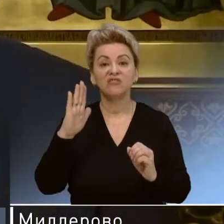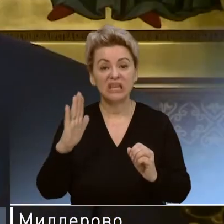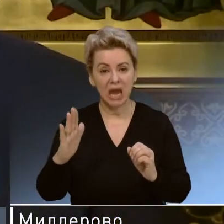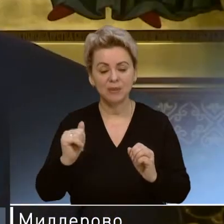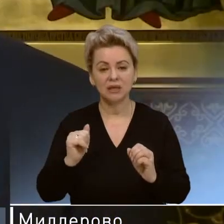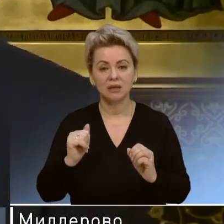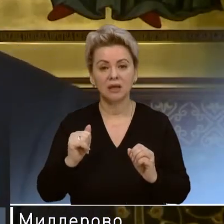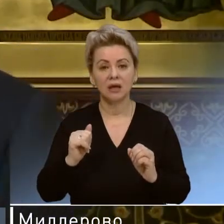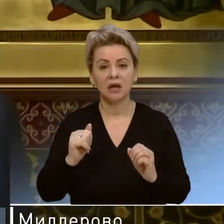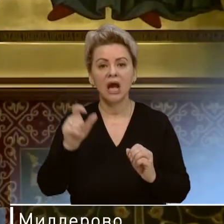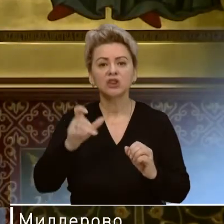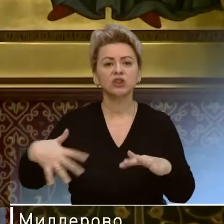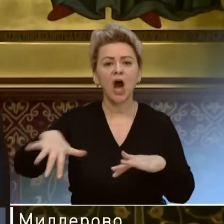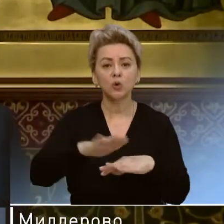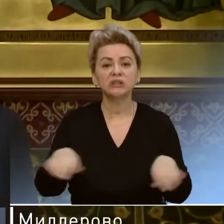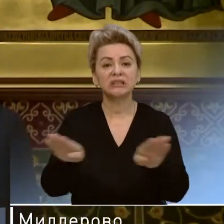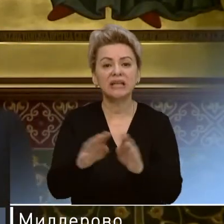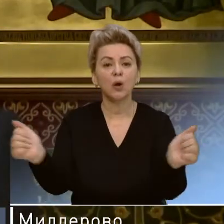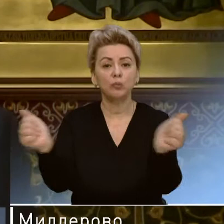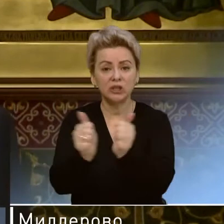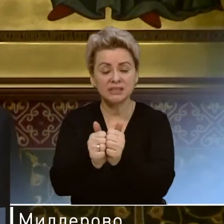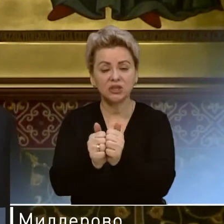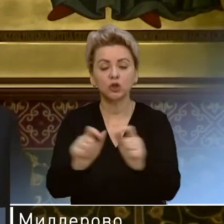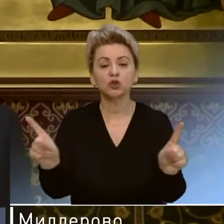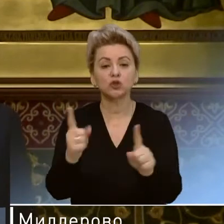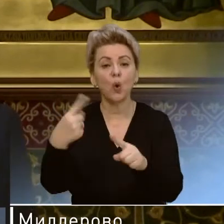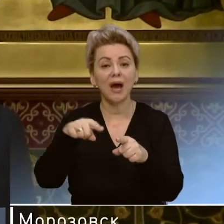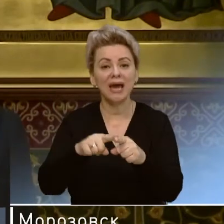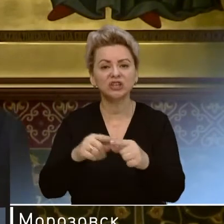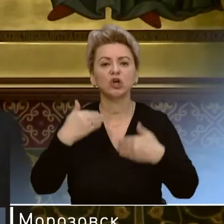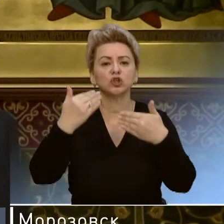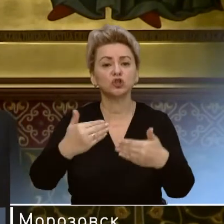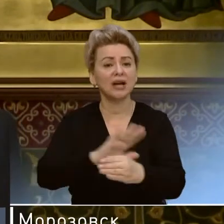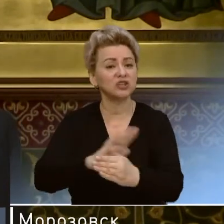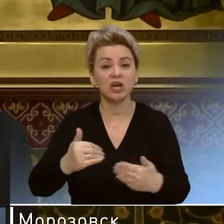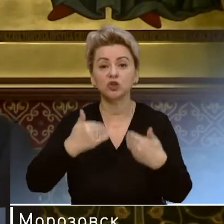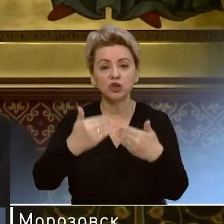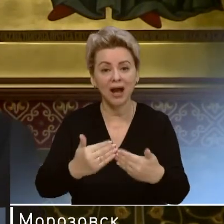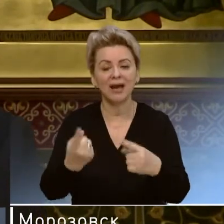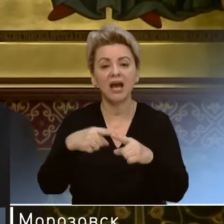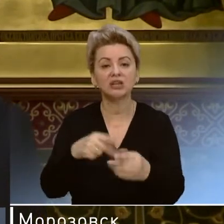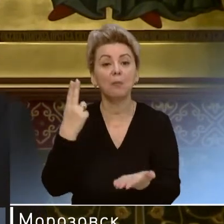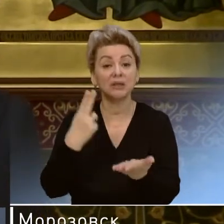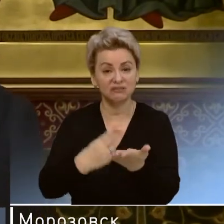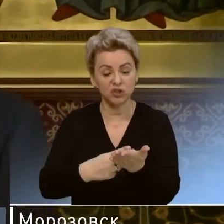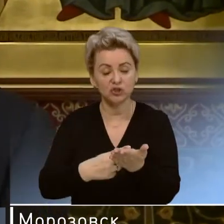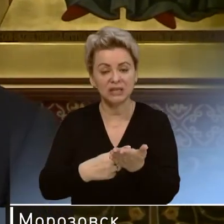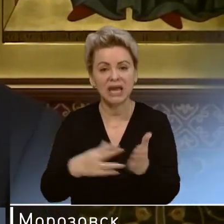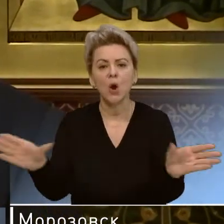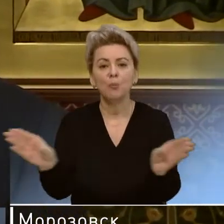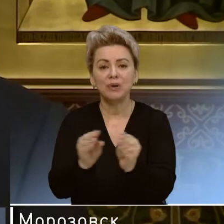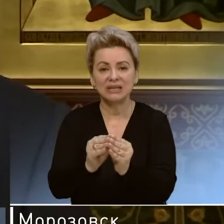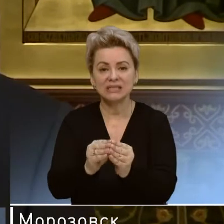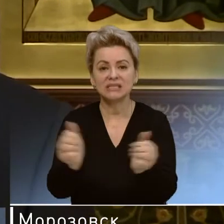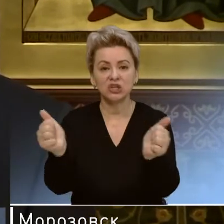Вениамина. Народы настолько близки и тесны, что этот шаг, это не шаг даже вперед, это подтверждение